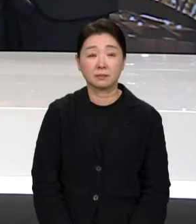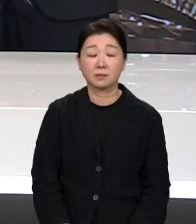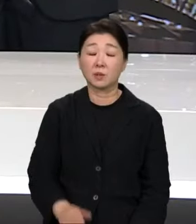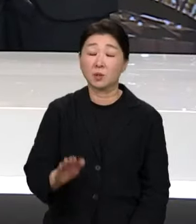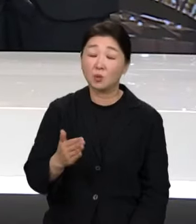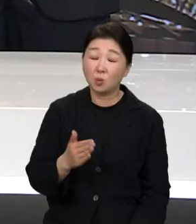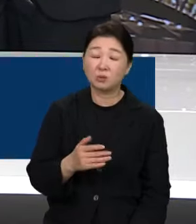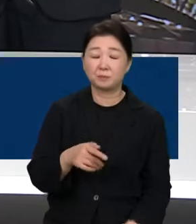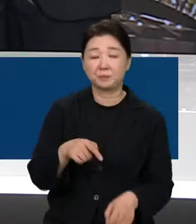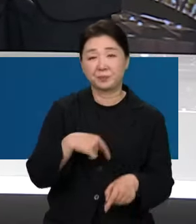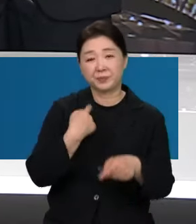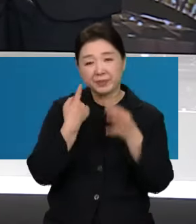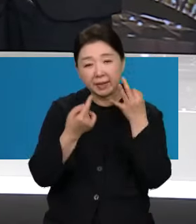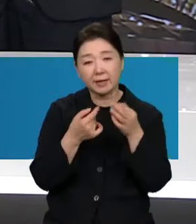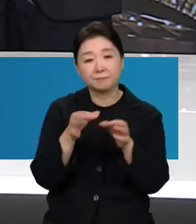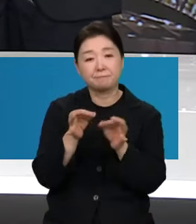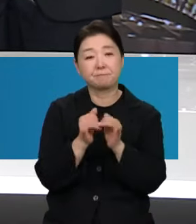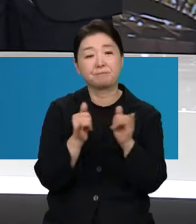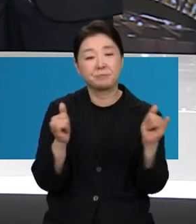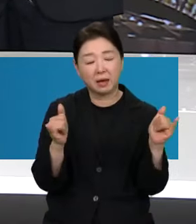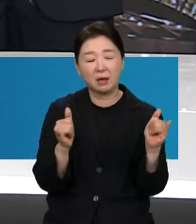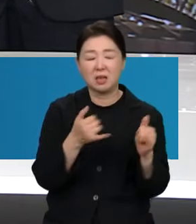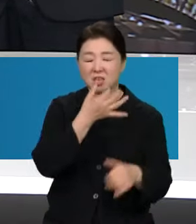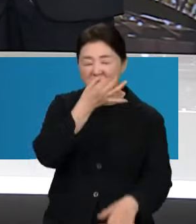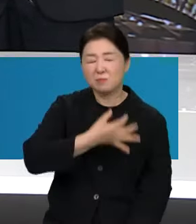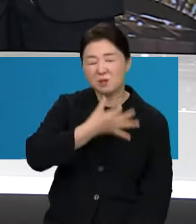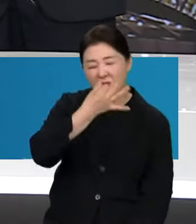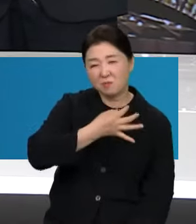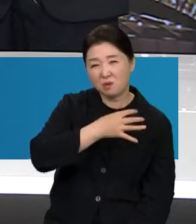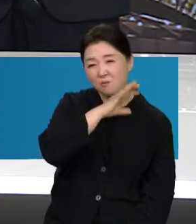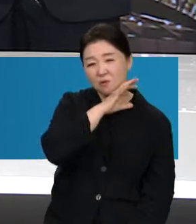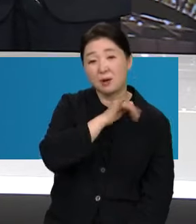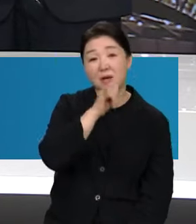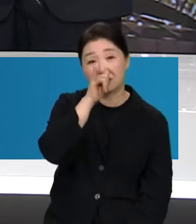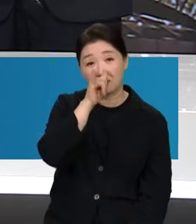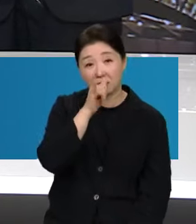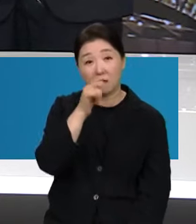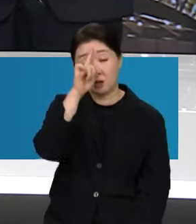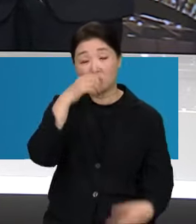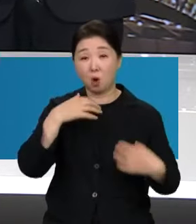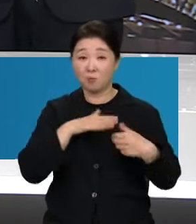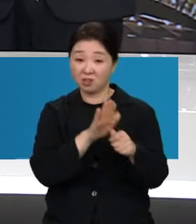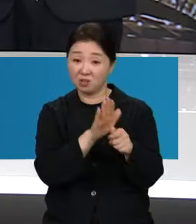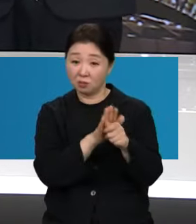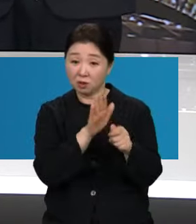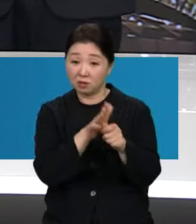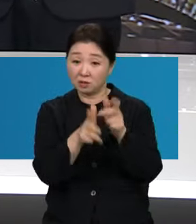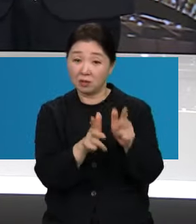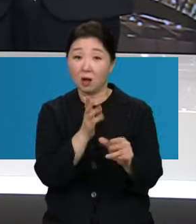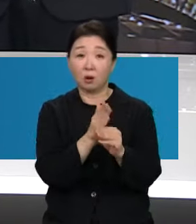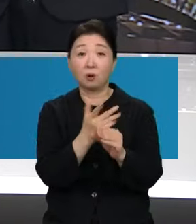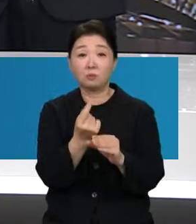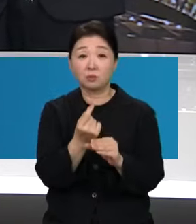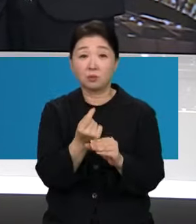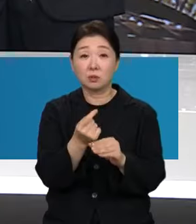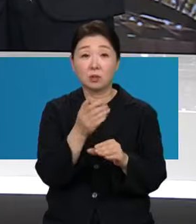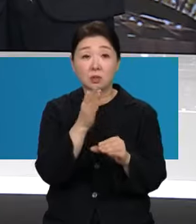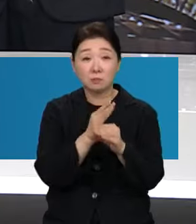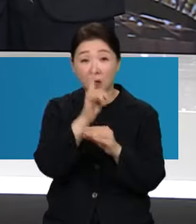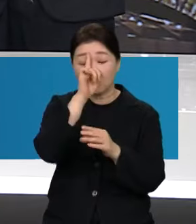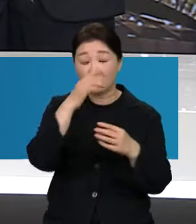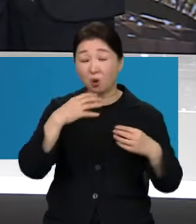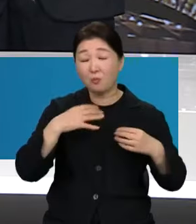요즘 자영업자들 힘들고 어렵다는 아우성이 크다 보니 정부가 이런저런 지원 사업을 벌이고 있습니다. 그런데 이 와중에